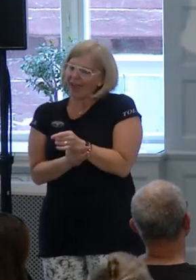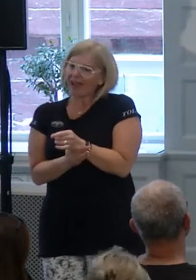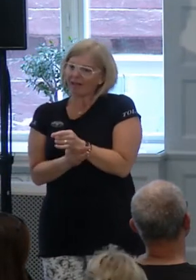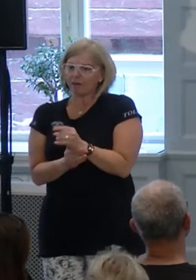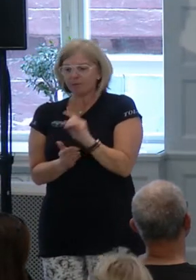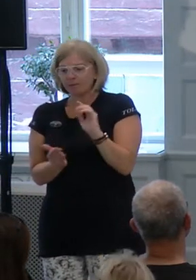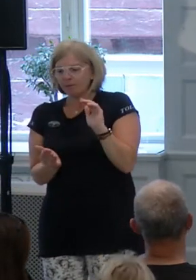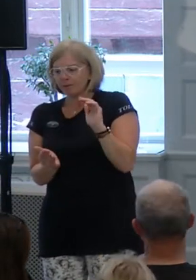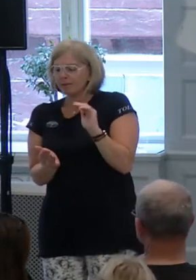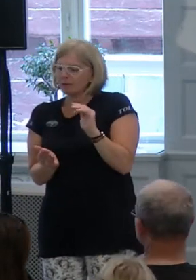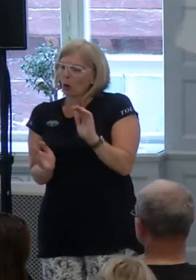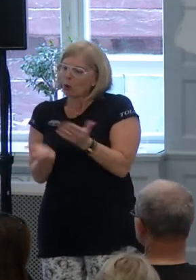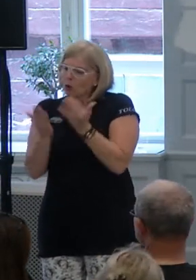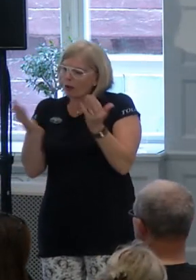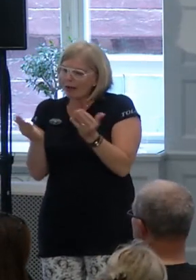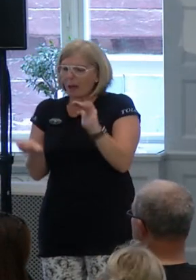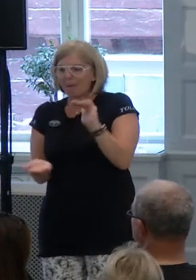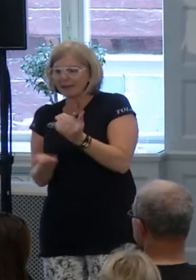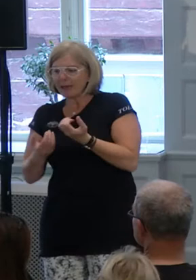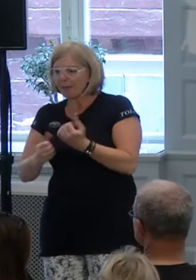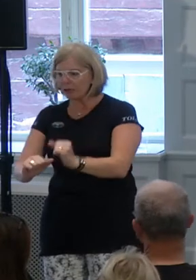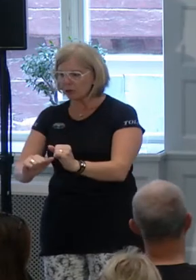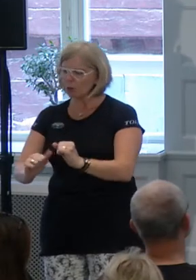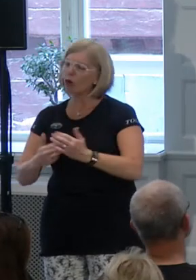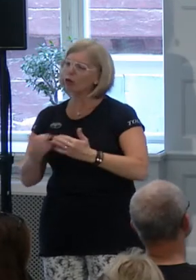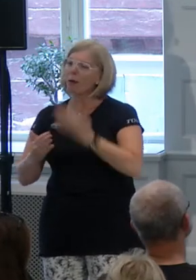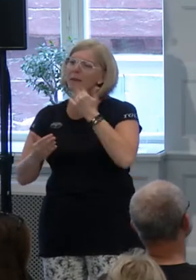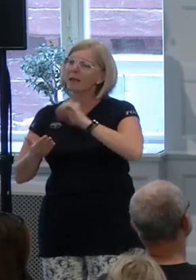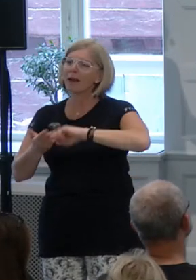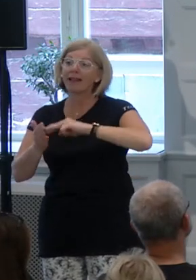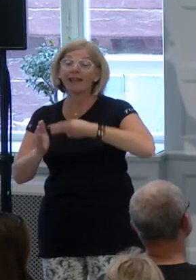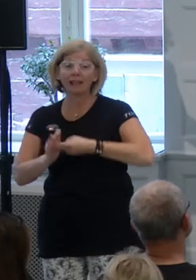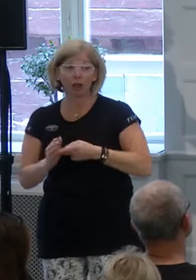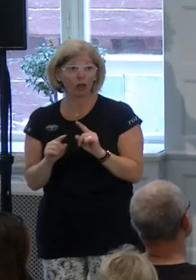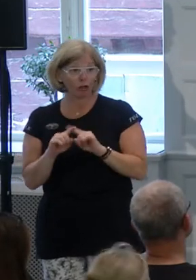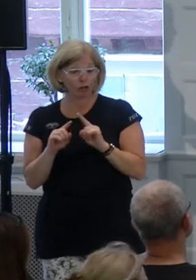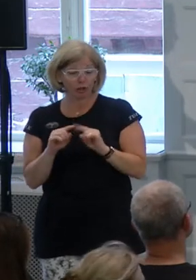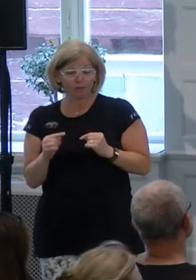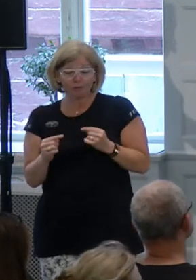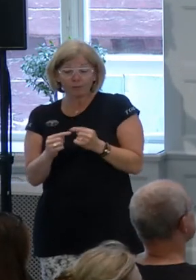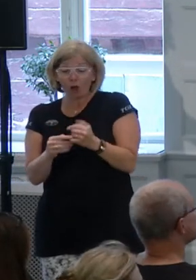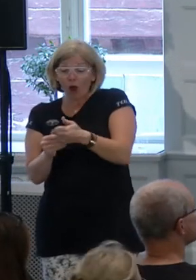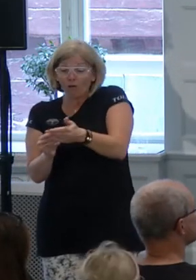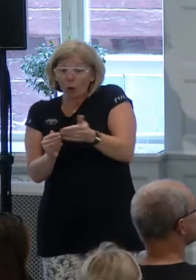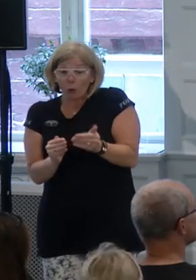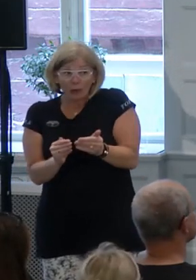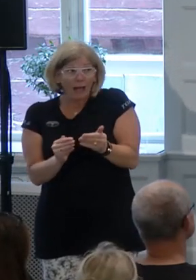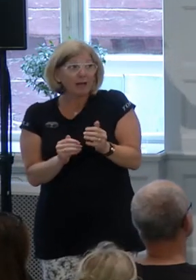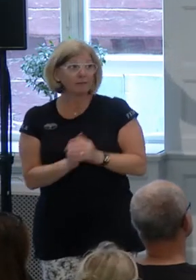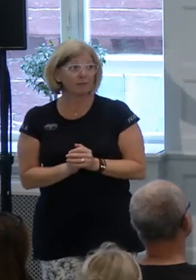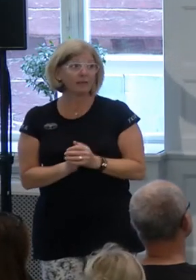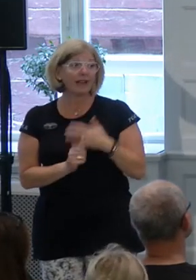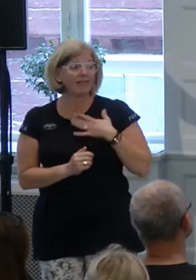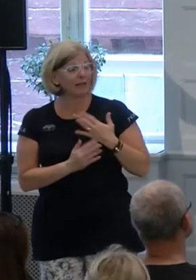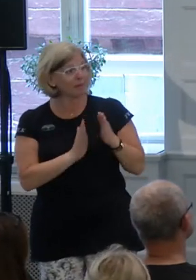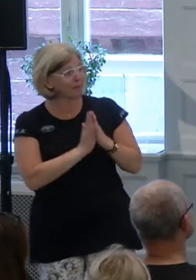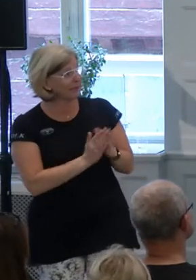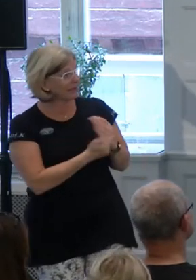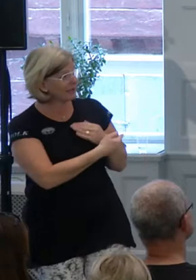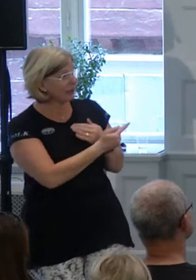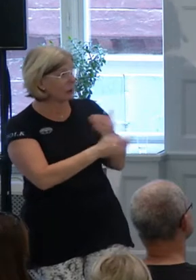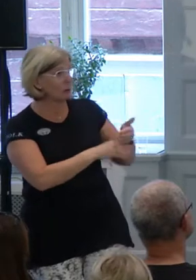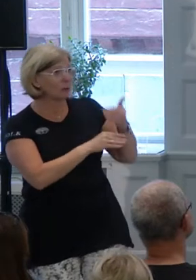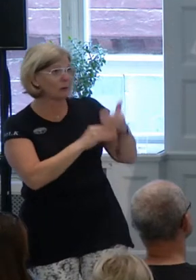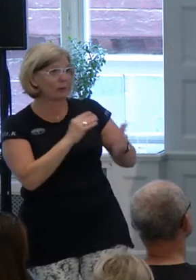minska prestationen och göra det bättre planeringsmässigt. Absolut. Jag tänker vi ska alldeles strax avrunda, och då vill jag be er komma med en